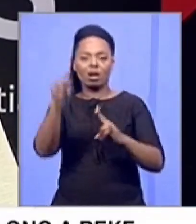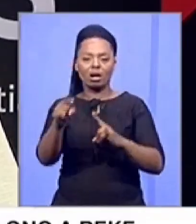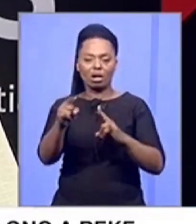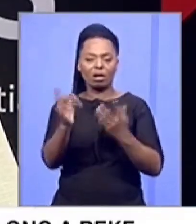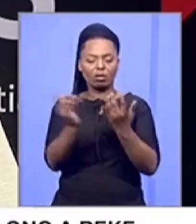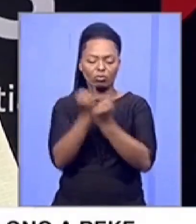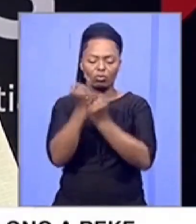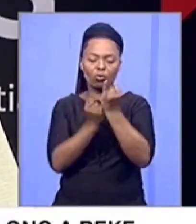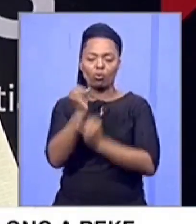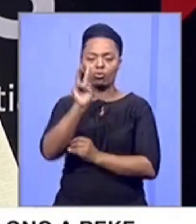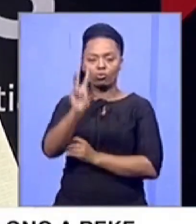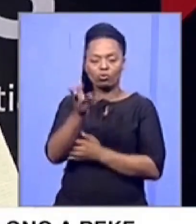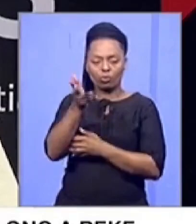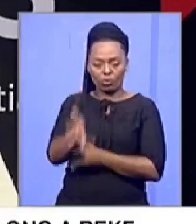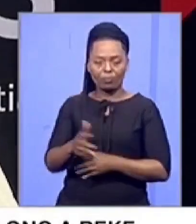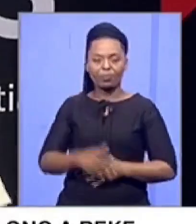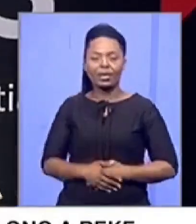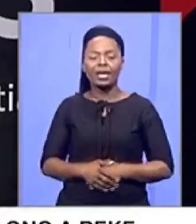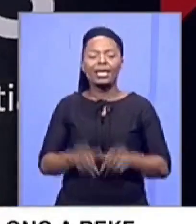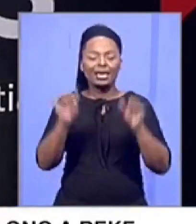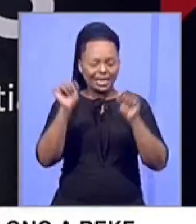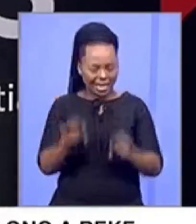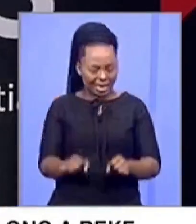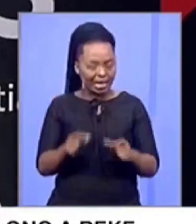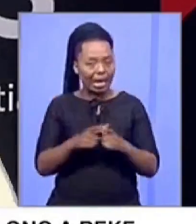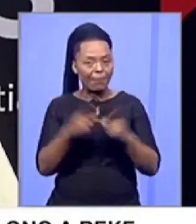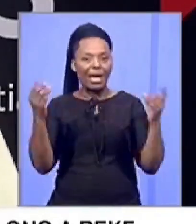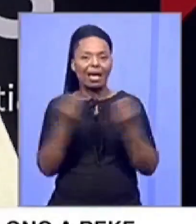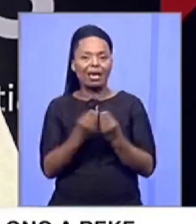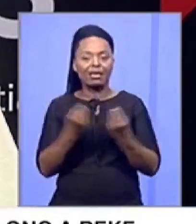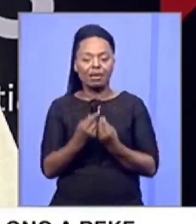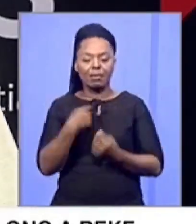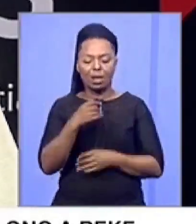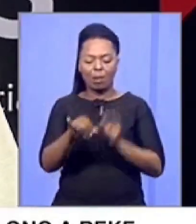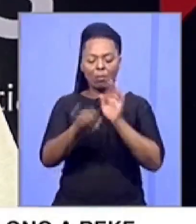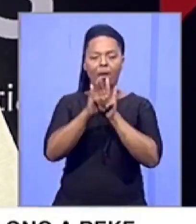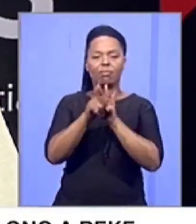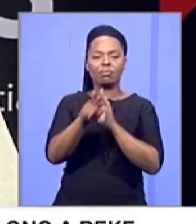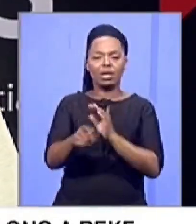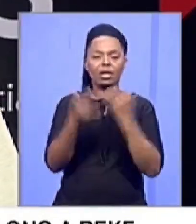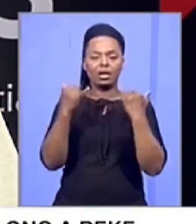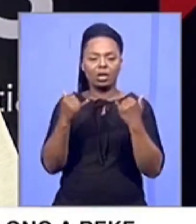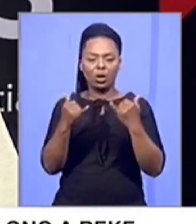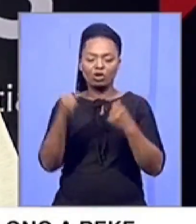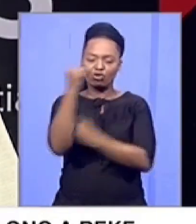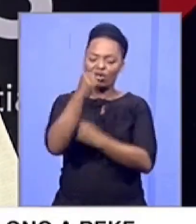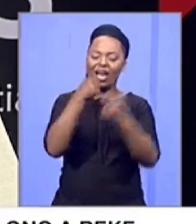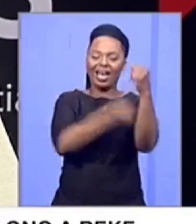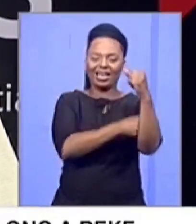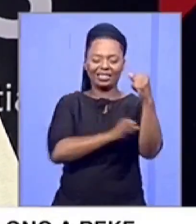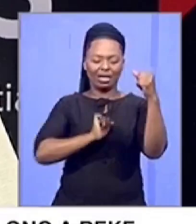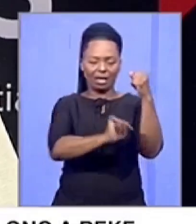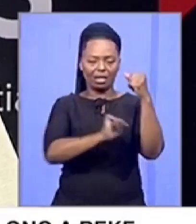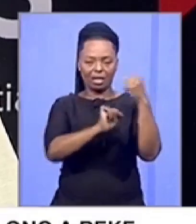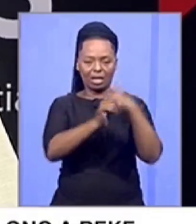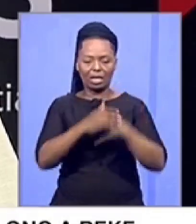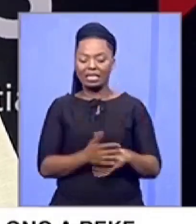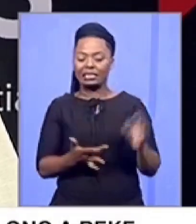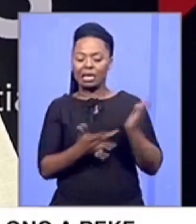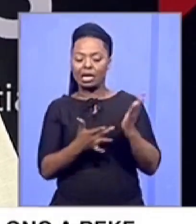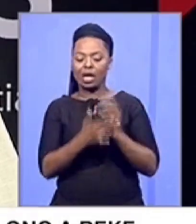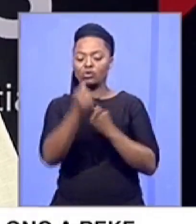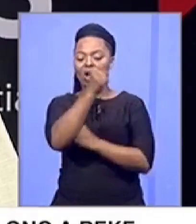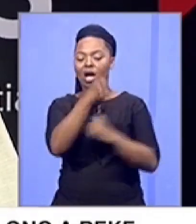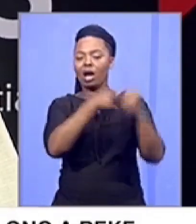thusana tsena tse pedi tse tlang mme ba ntho e kgolo ke bona e le tshehetso ha o ka sheba le structure sa bona sa technique wa bona hore ka